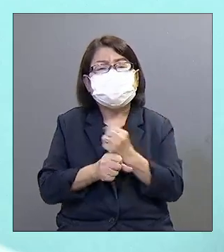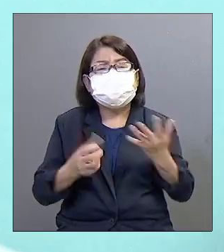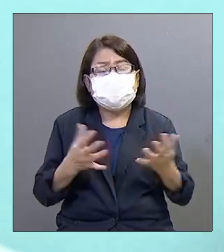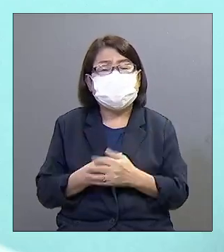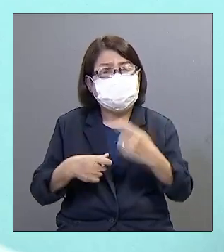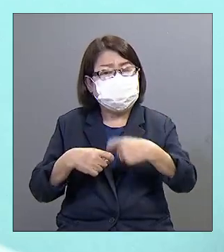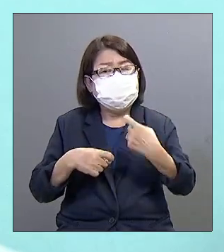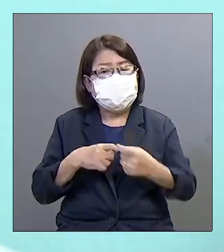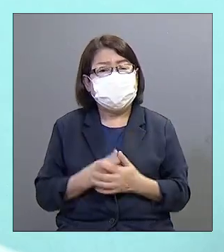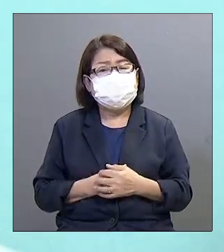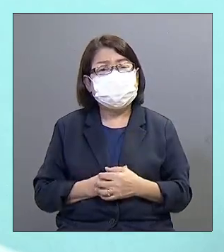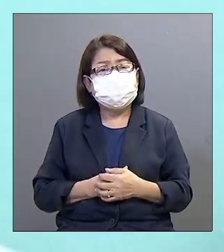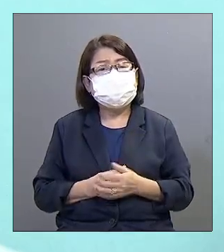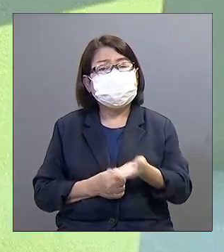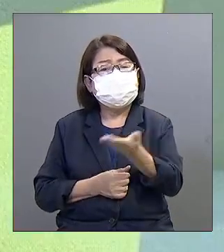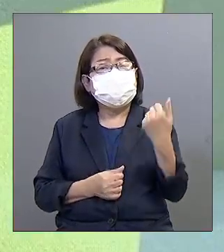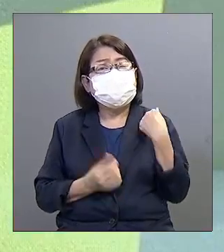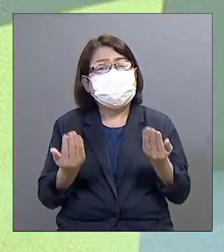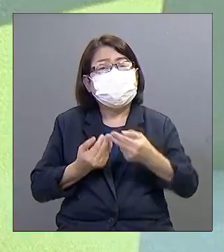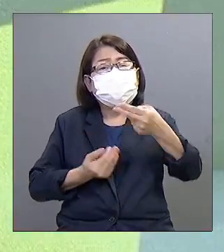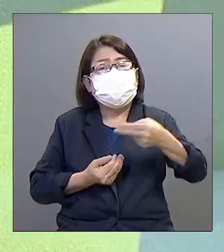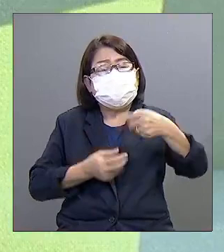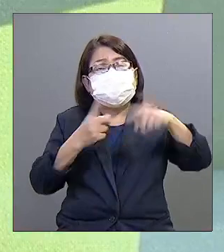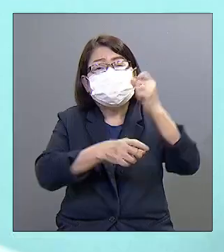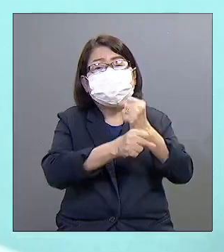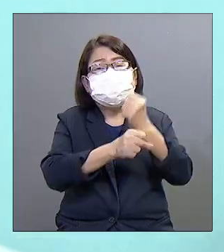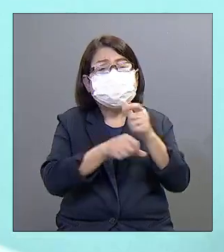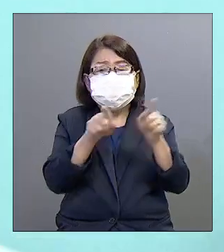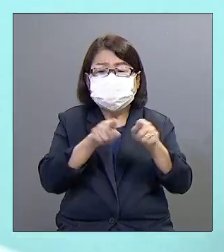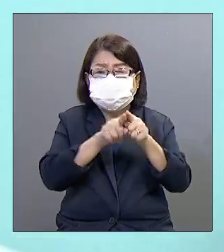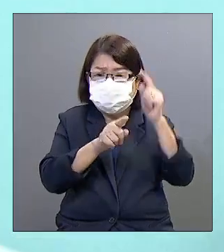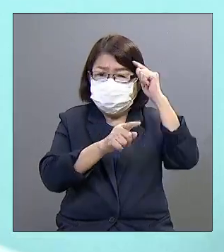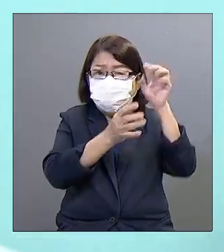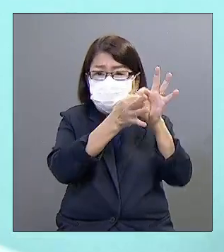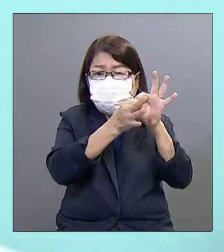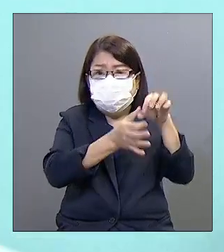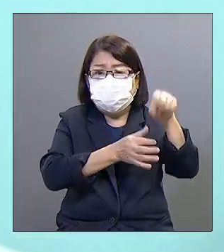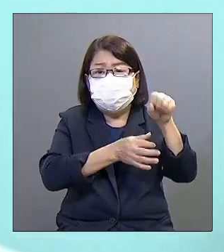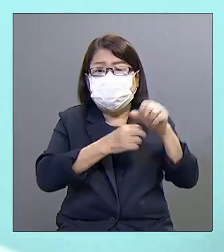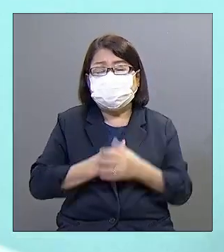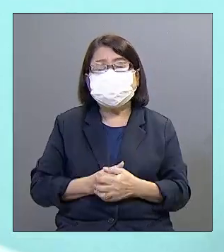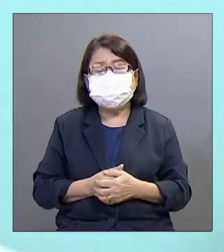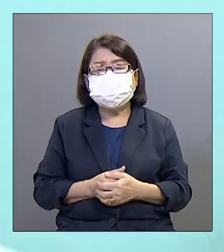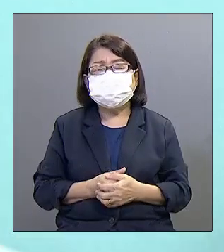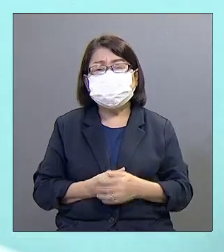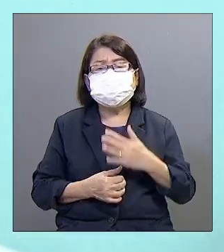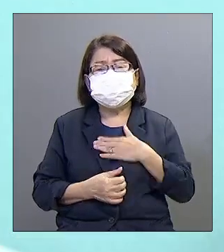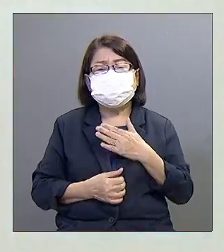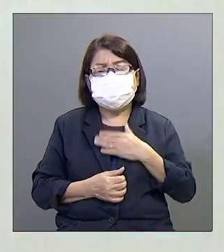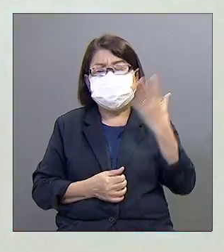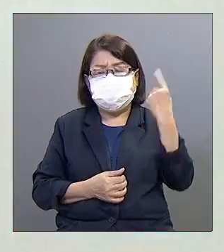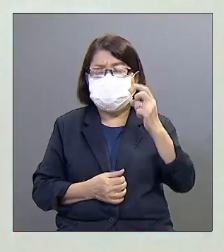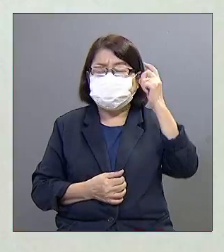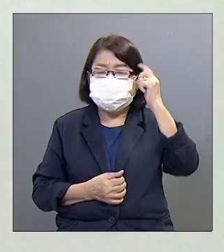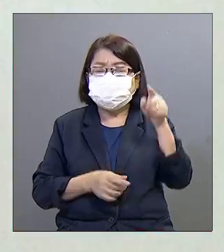โเฉพาะคณผชมหลายท่าน ที่บางทีมีบตรหลานออกไปทำงานข้างนอกเป็นห่วงไปกตำตามกั ยุมนใจเลยเมื่วานนี้ครับครั